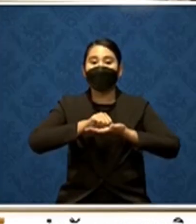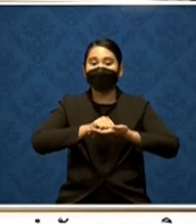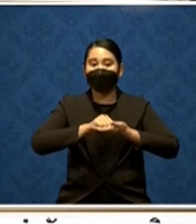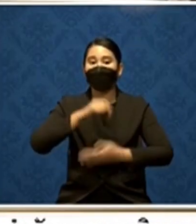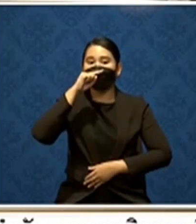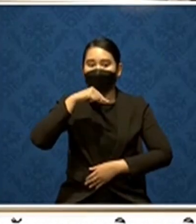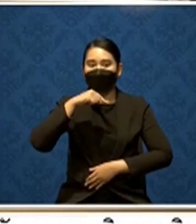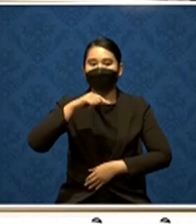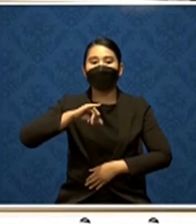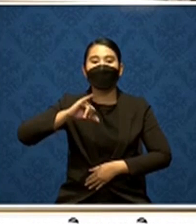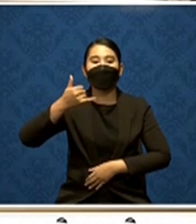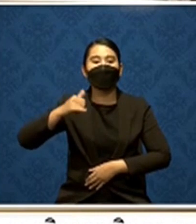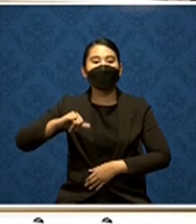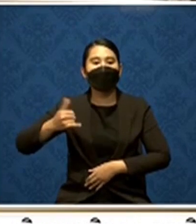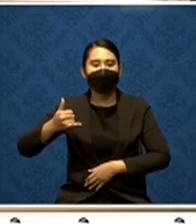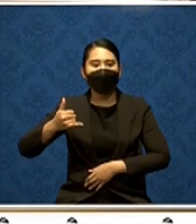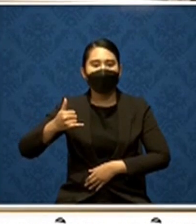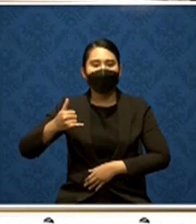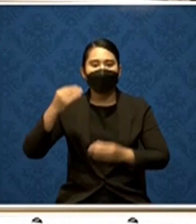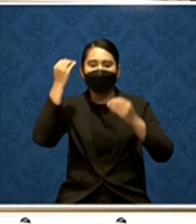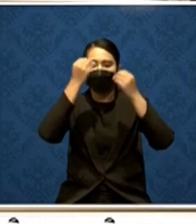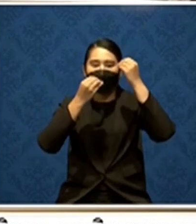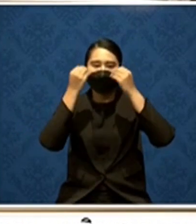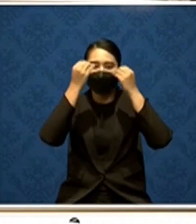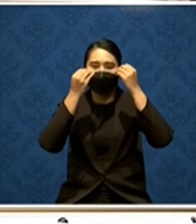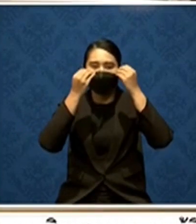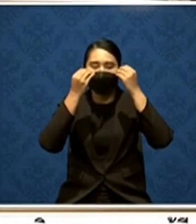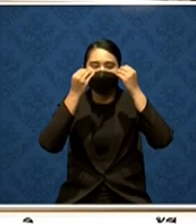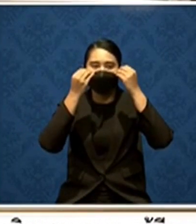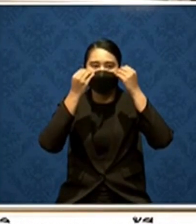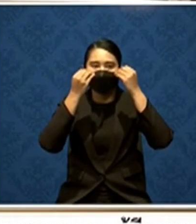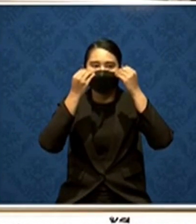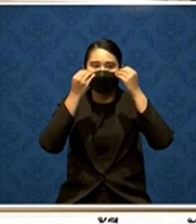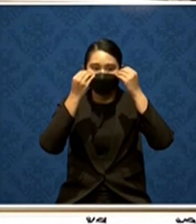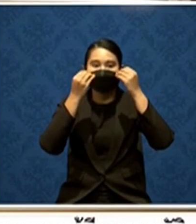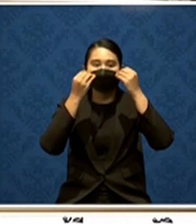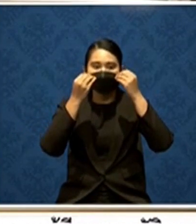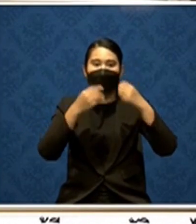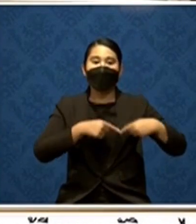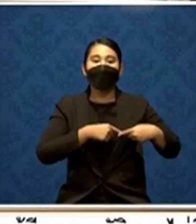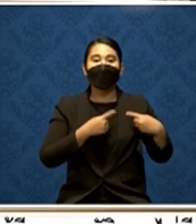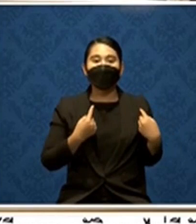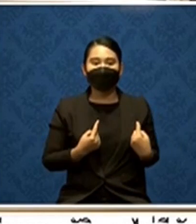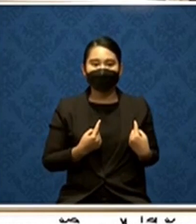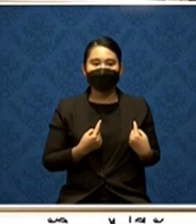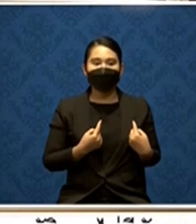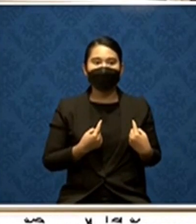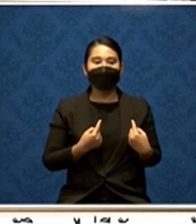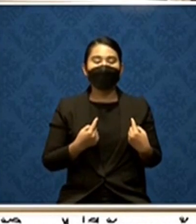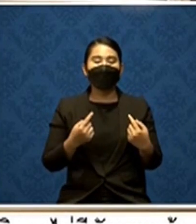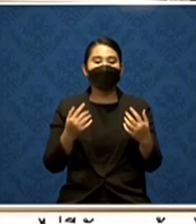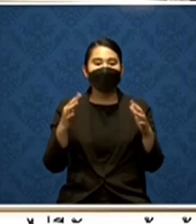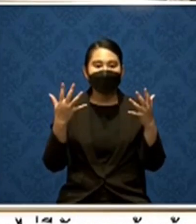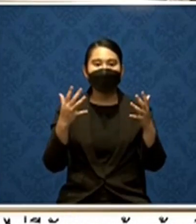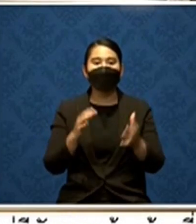ไม่แน่นอนเกิดความสับสนและตัดทอนกำลังใจของบุคลากรทางการแ